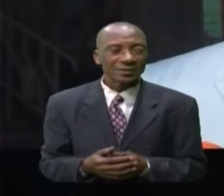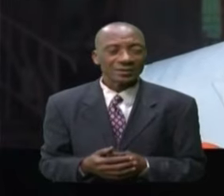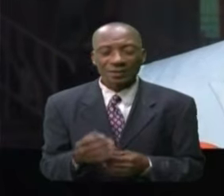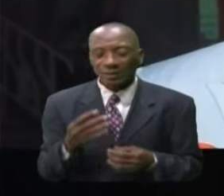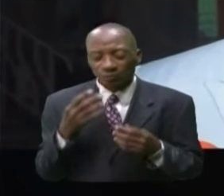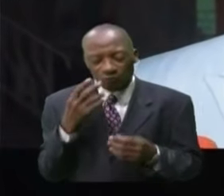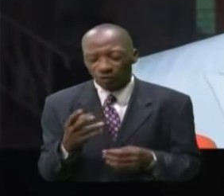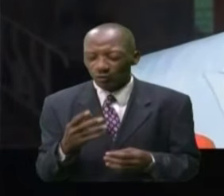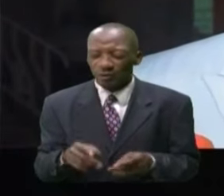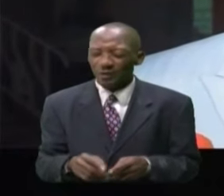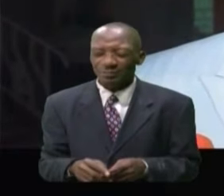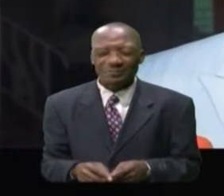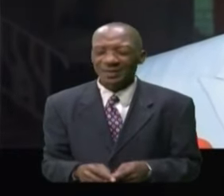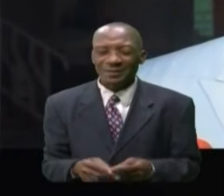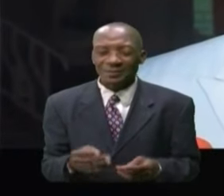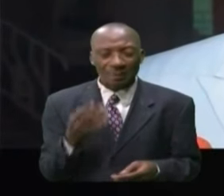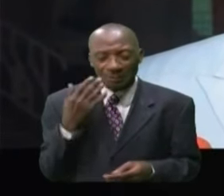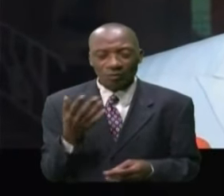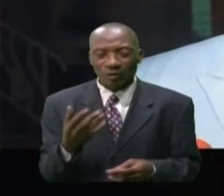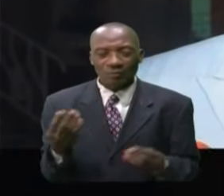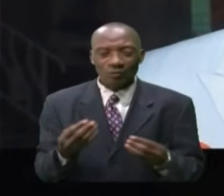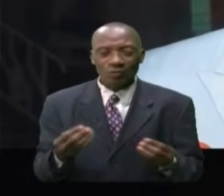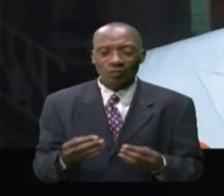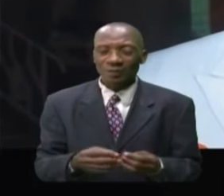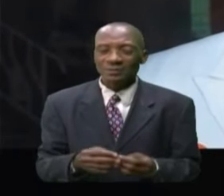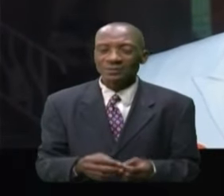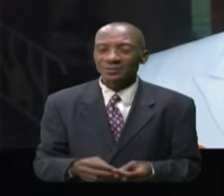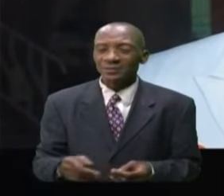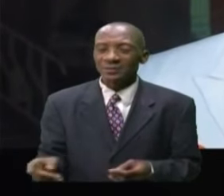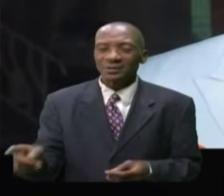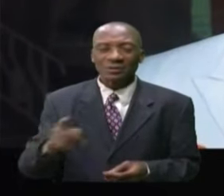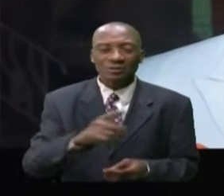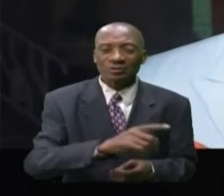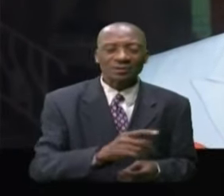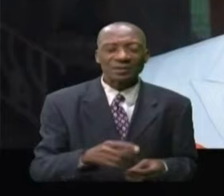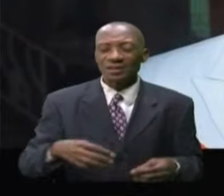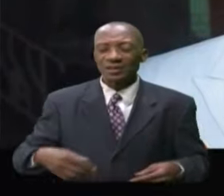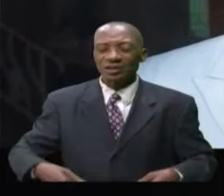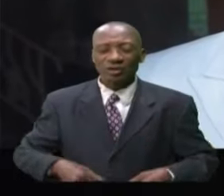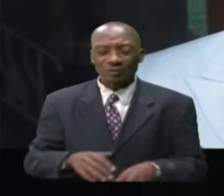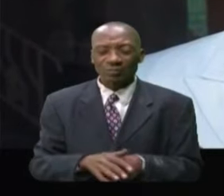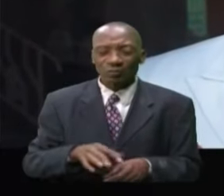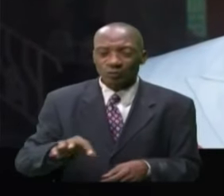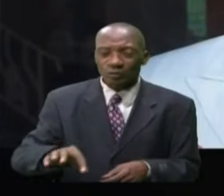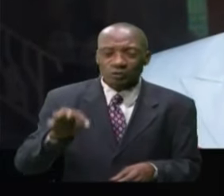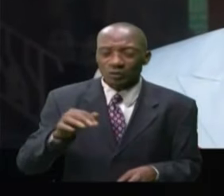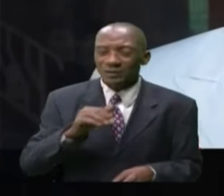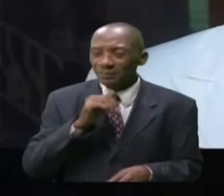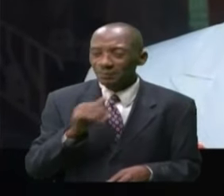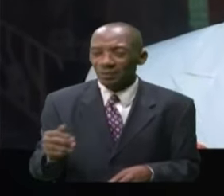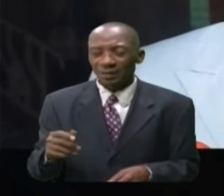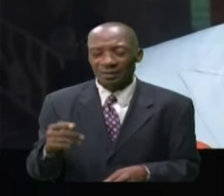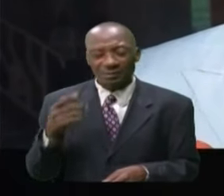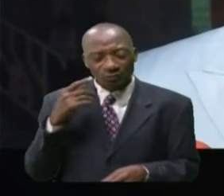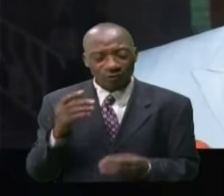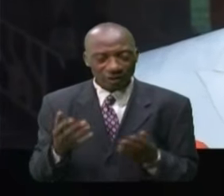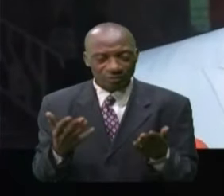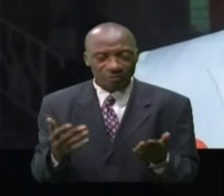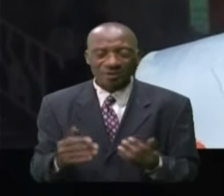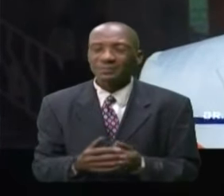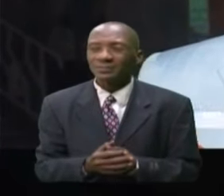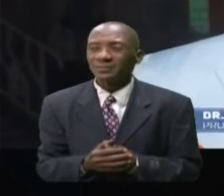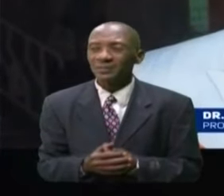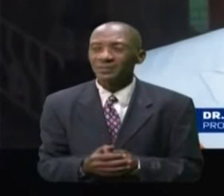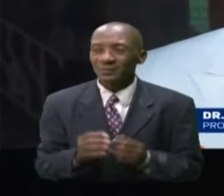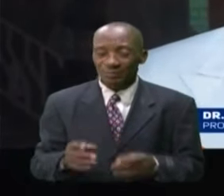fait, la suite est mauvaise aussi. Nous avons un pays, même si les gens sont passés, ils ont pillé, ils ont fait ce qu'ils ont fait, moi j'ai toujours dit